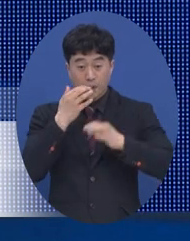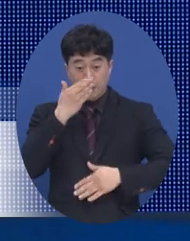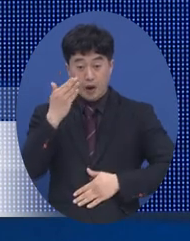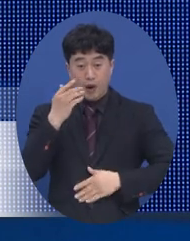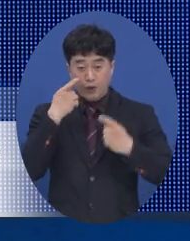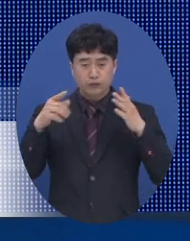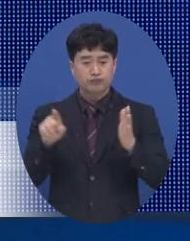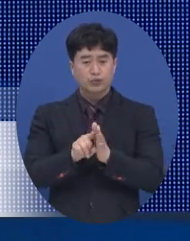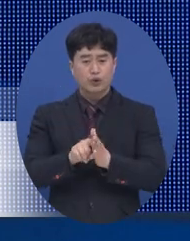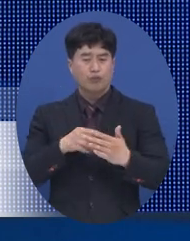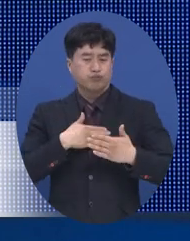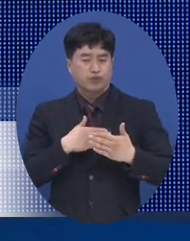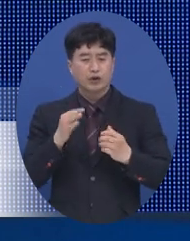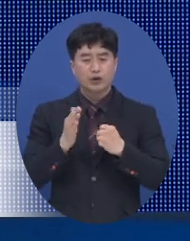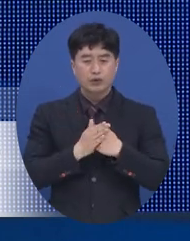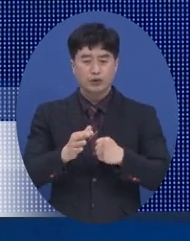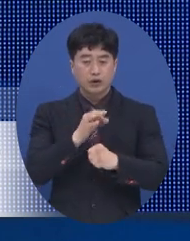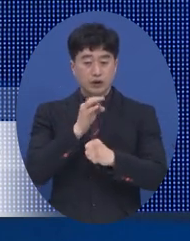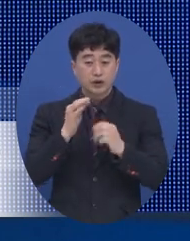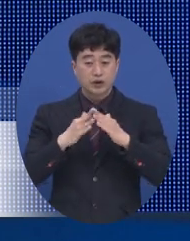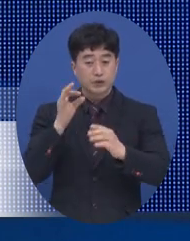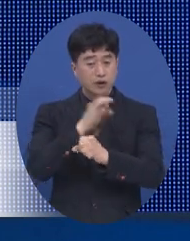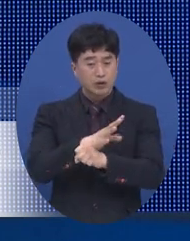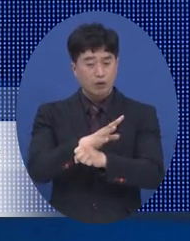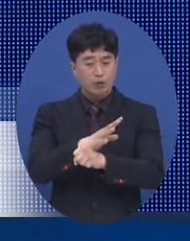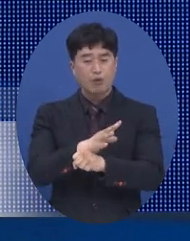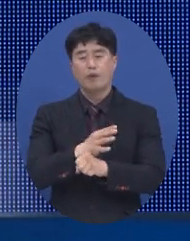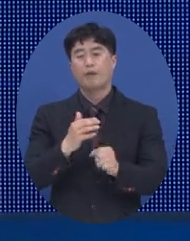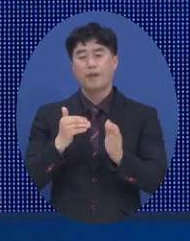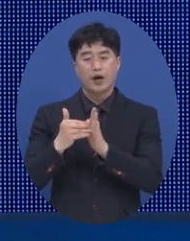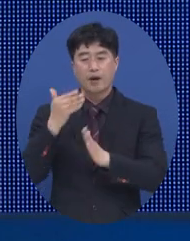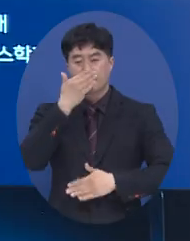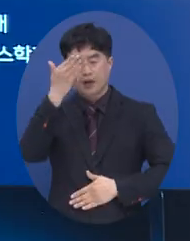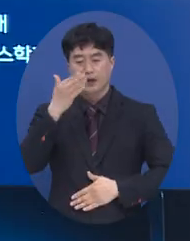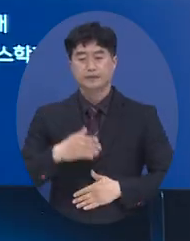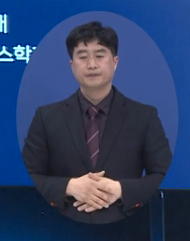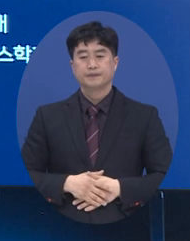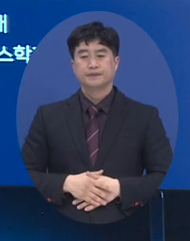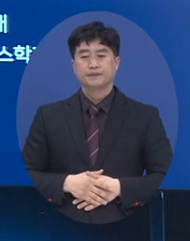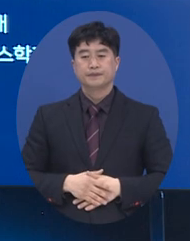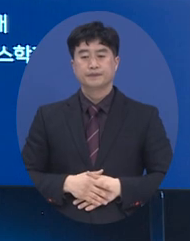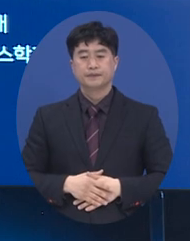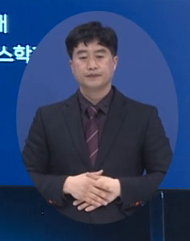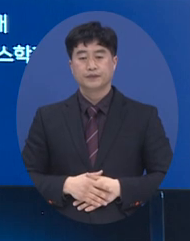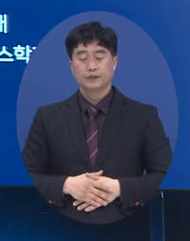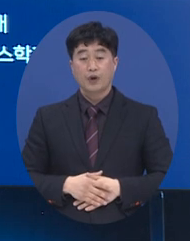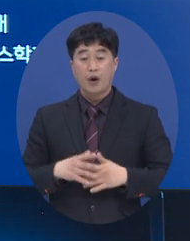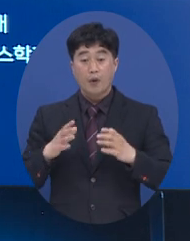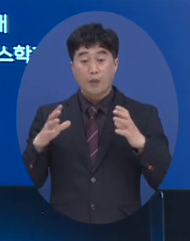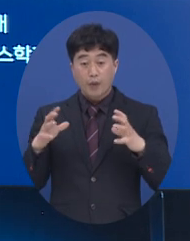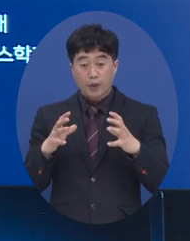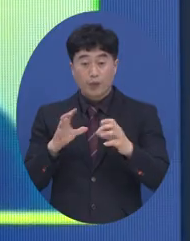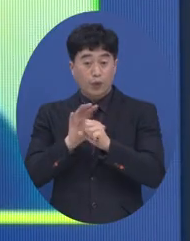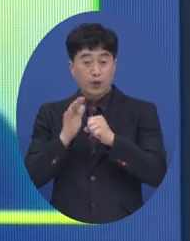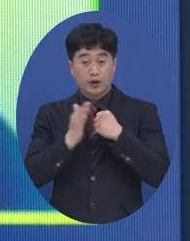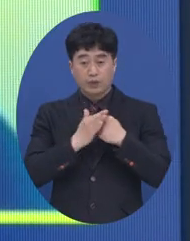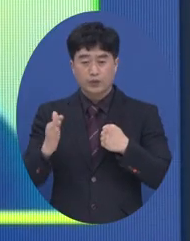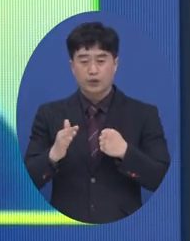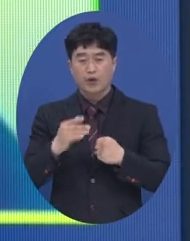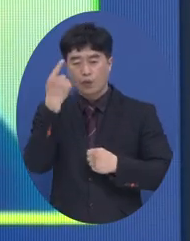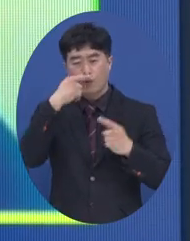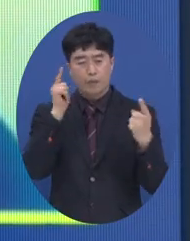사실은 불안감 때문에 주택을 매입하는 일은 막을 수가 있을 겁니다. 컨퍼런스는 코로나19로 비대면